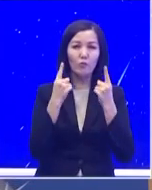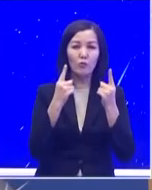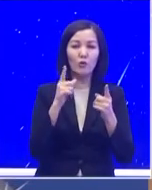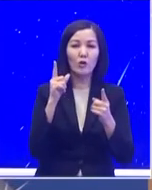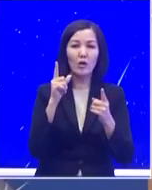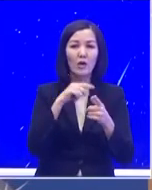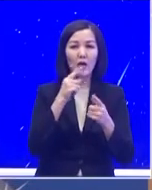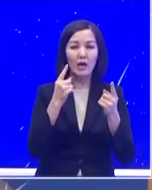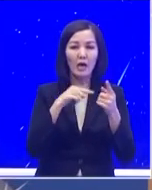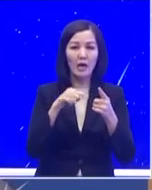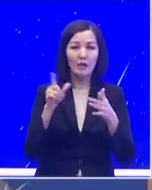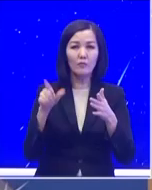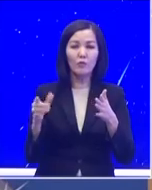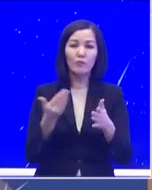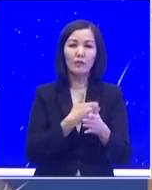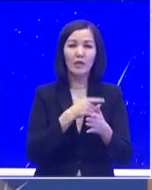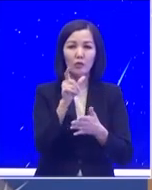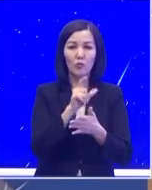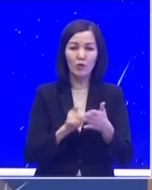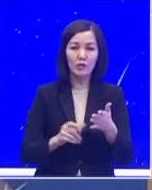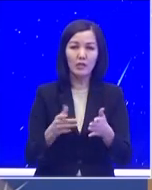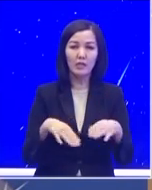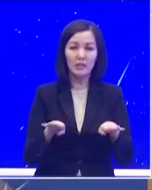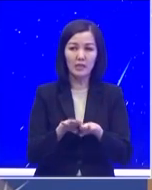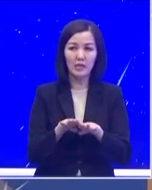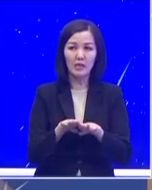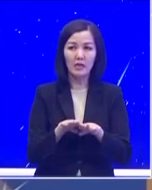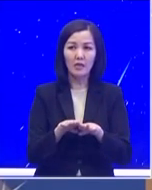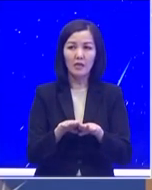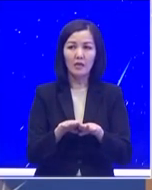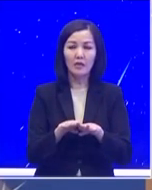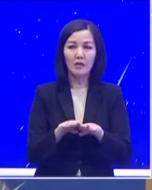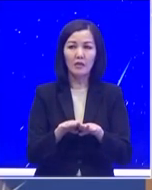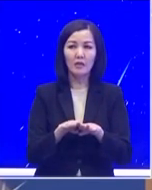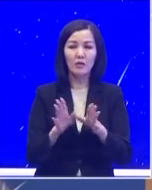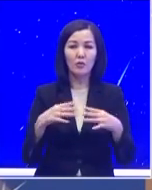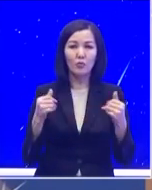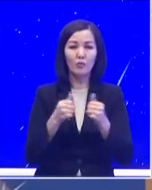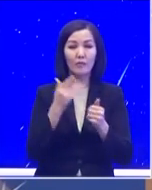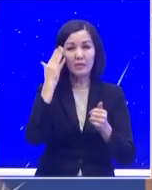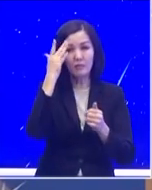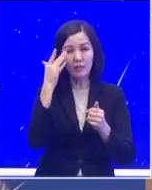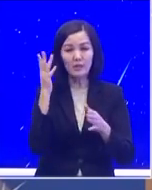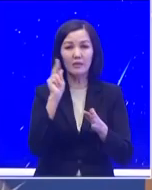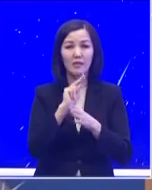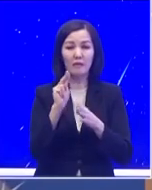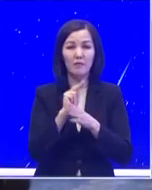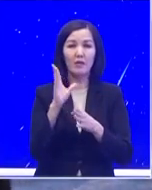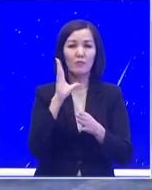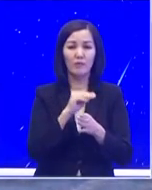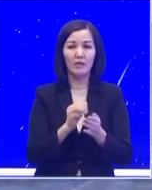болғым келеді. Абай Құнанбаевтың өлеңдерінде отбасыға мағына береді, тәлім тәрбие